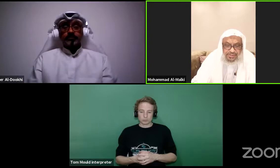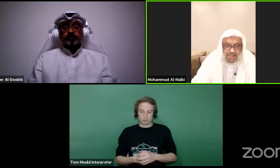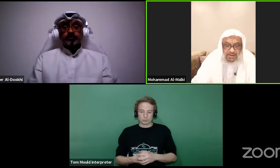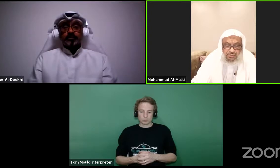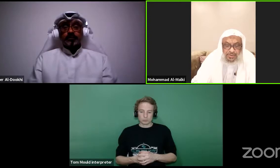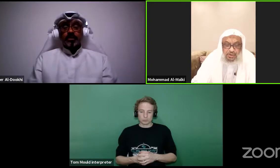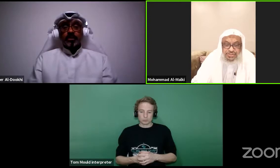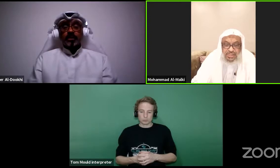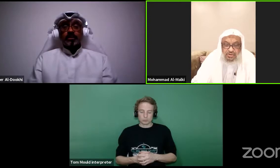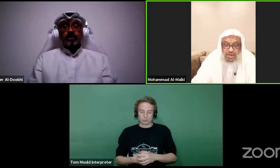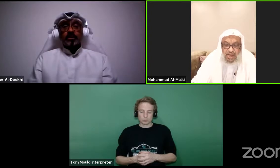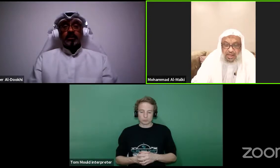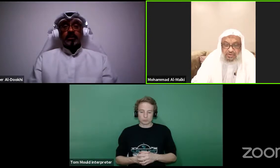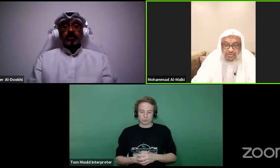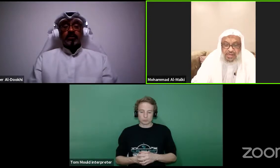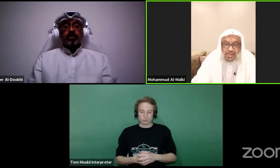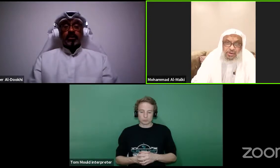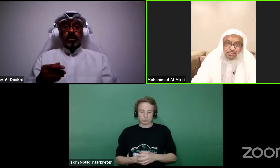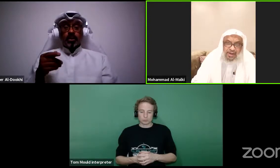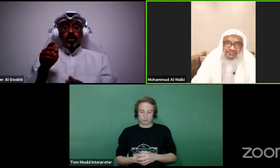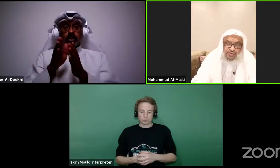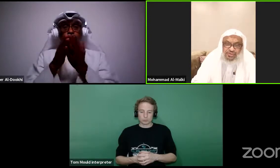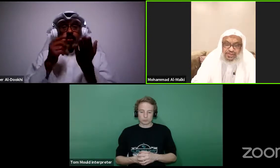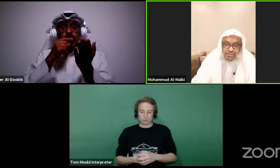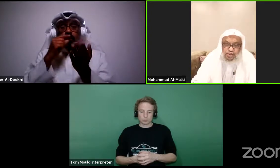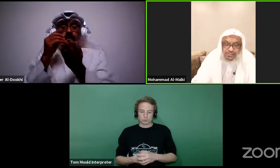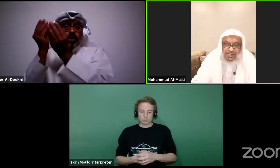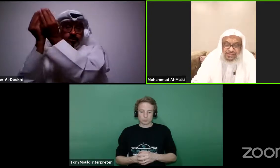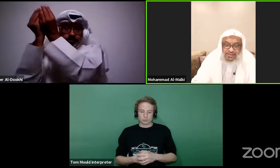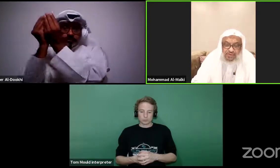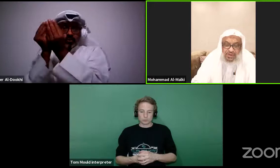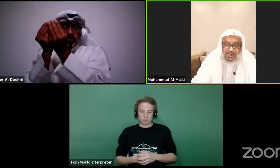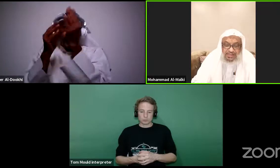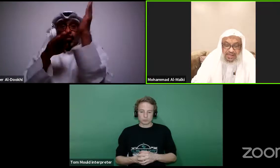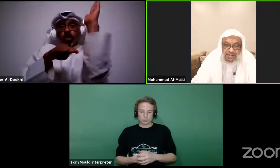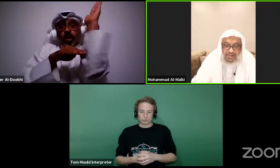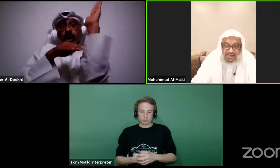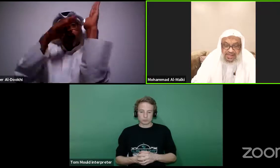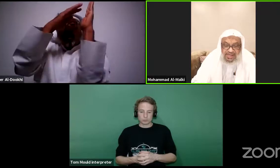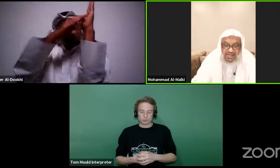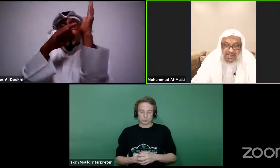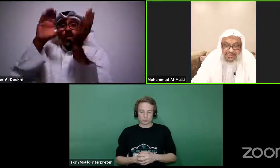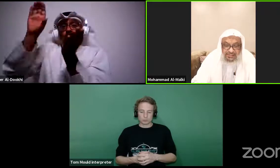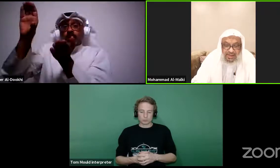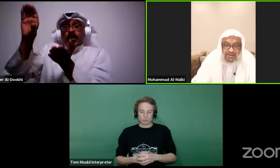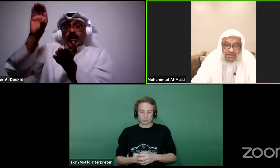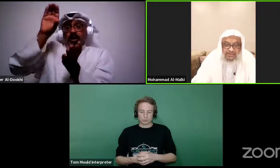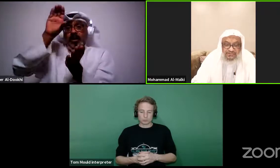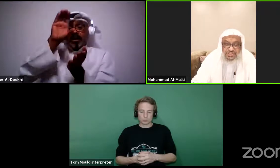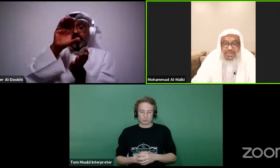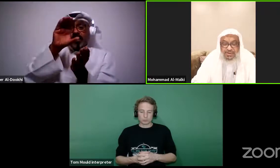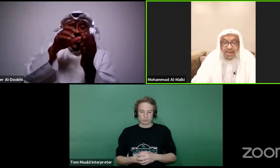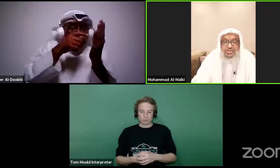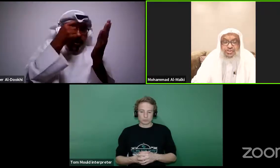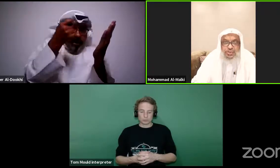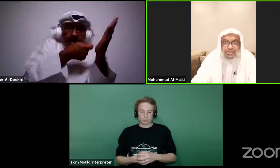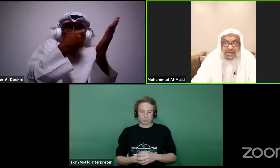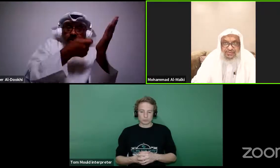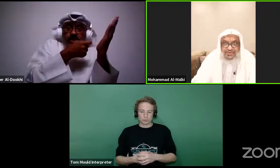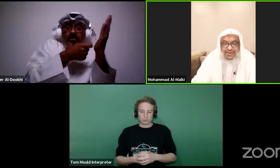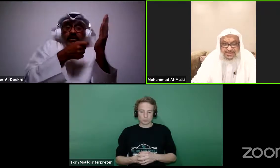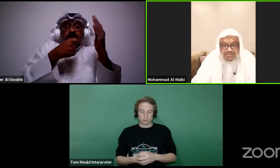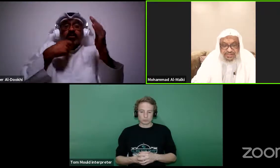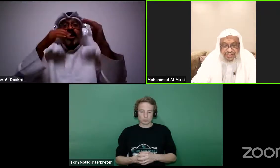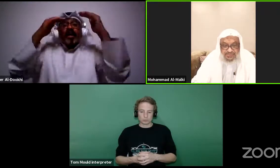رضي الله تعالى عنهما: أنزل القرآن من اللوح المحفوظ جملة واحدة إلى الكتبة في سماء